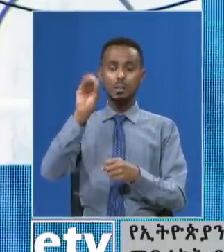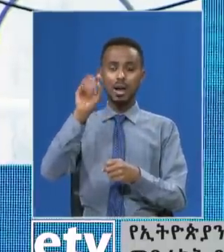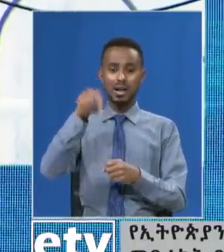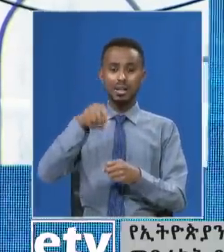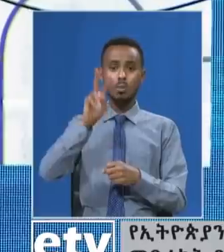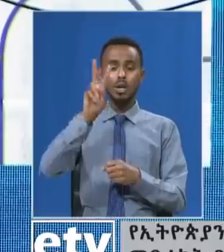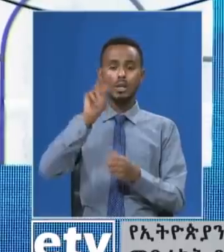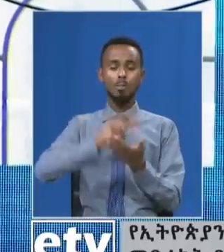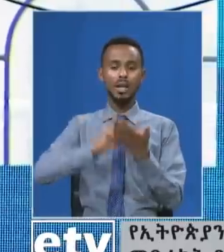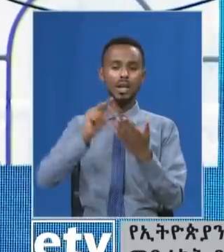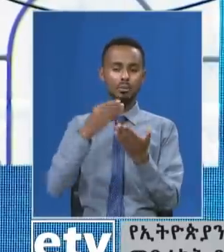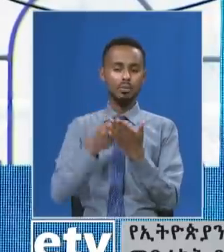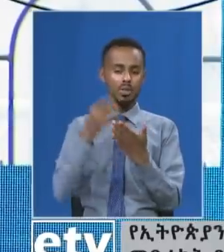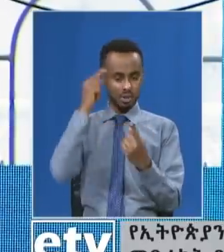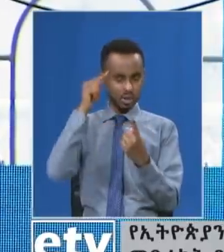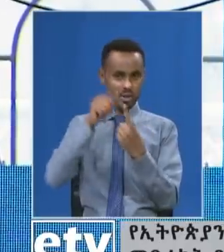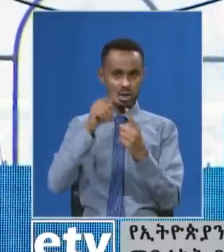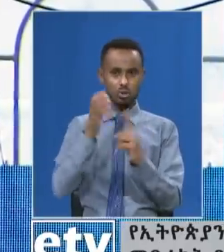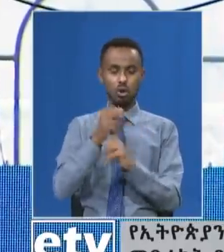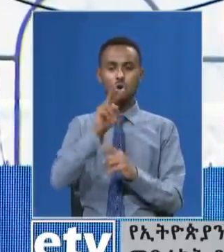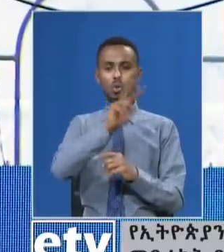272 ቢሊዮን ብር ቅር ተይዞ